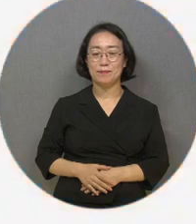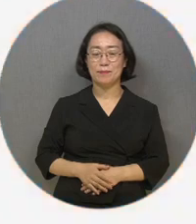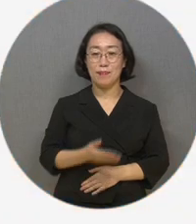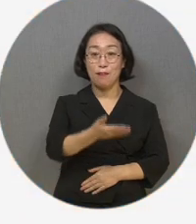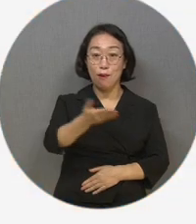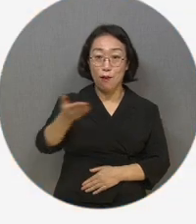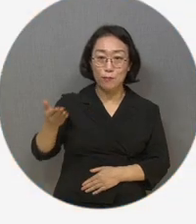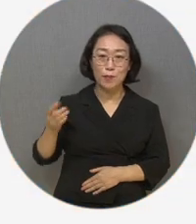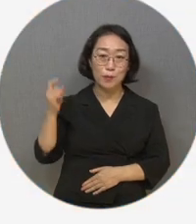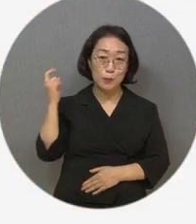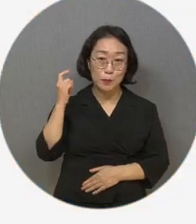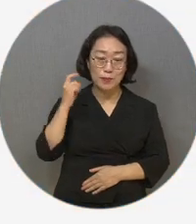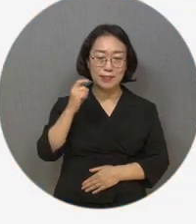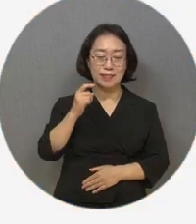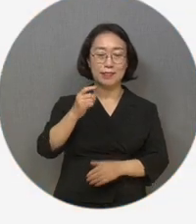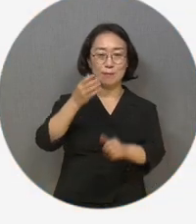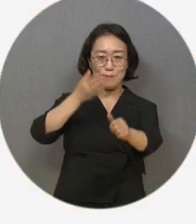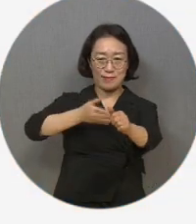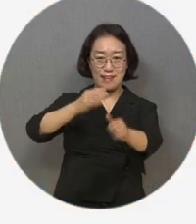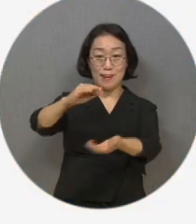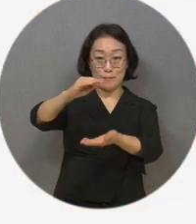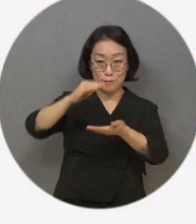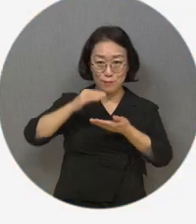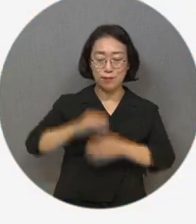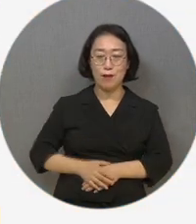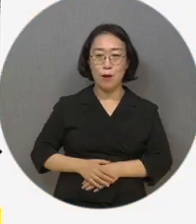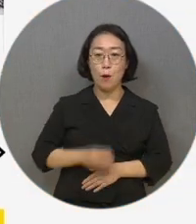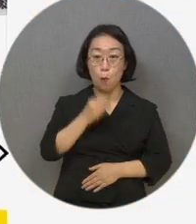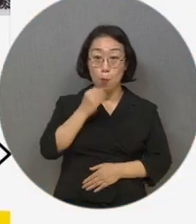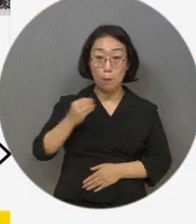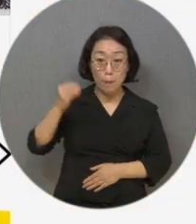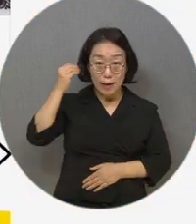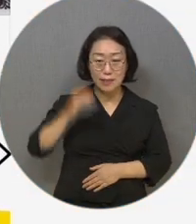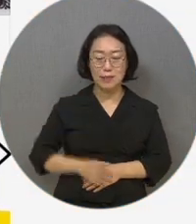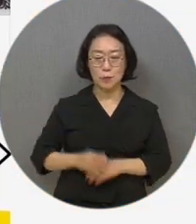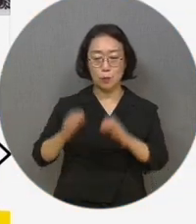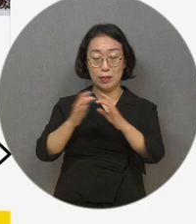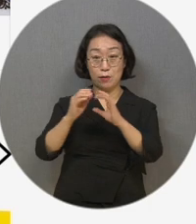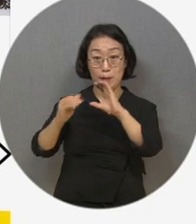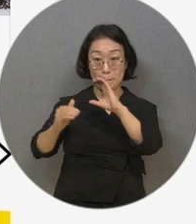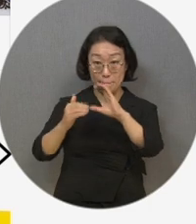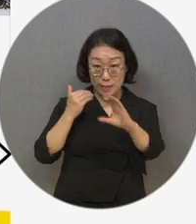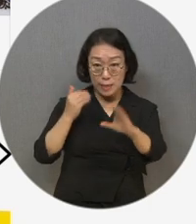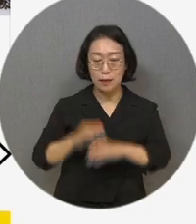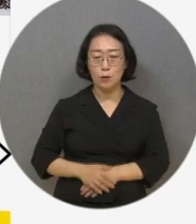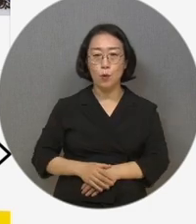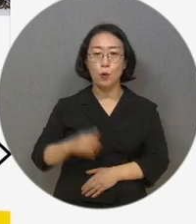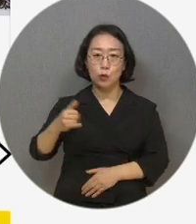시청자 여러분의 제보를 기다립니다. 웰페어 뉴스 홈페이지 또는 전자우편